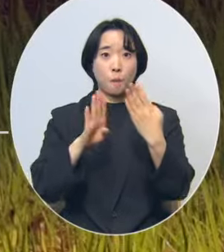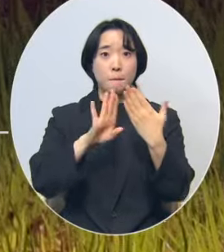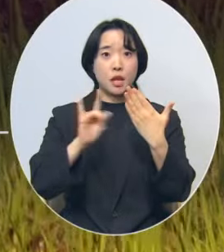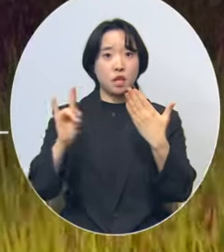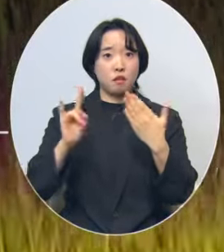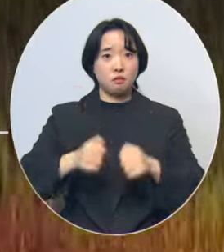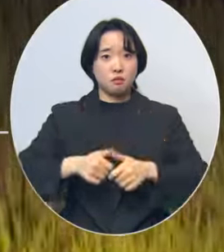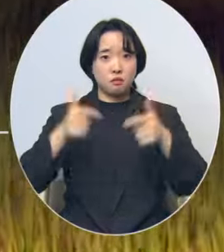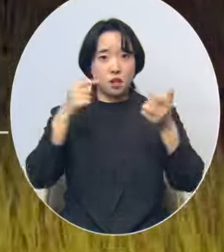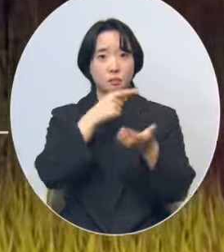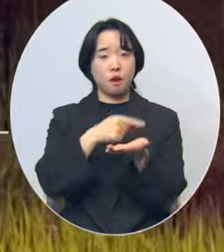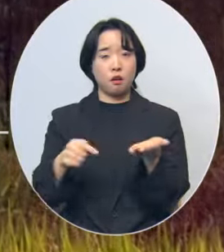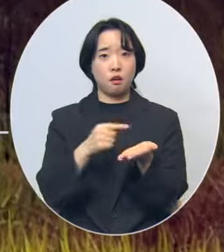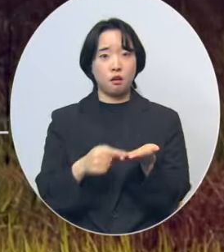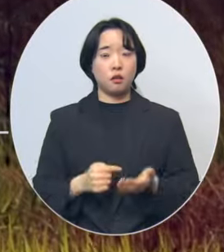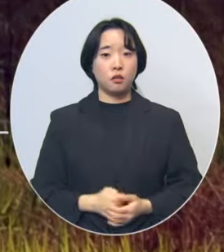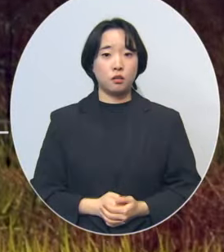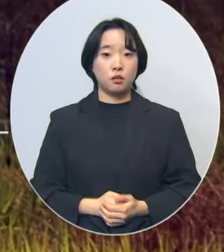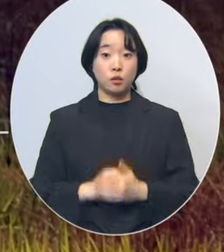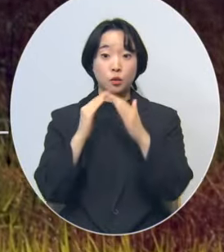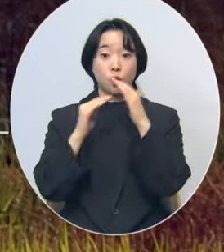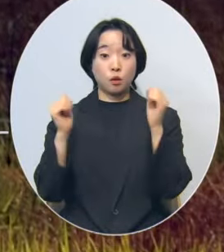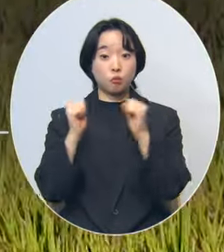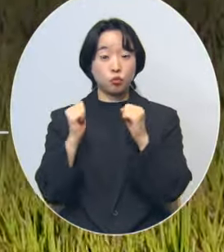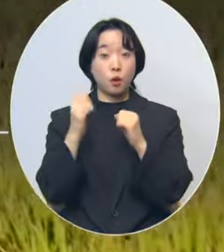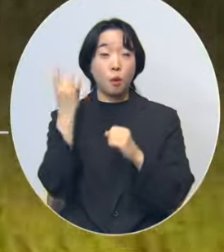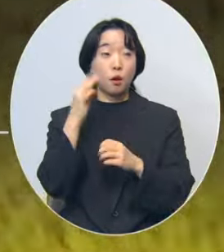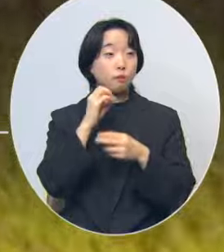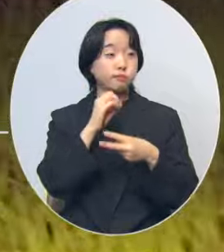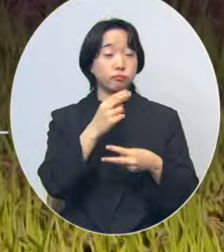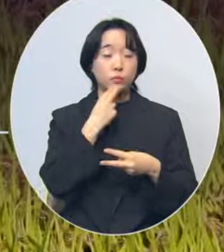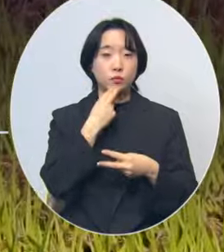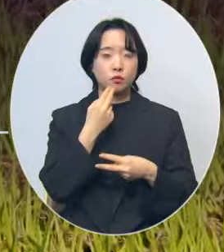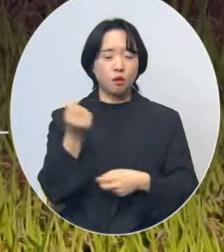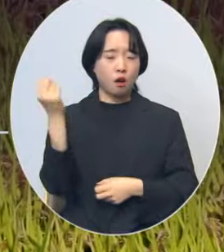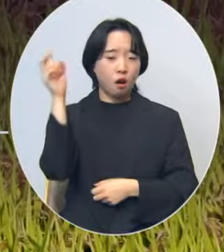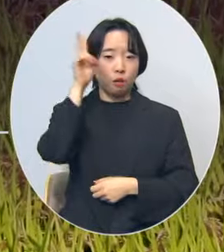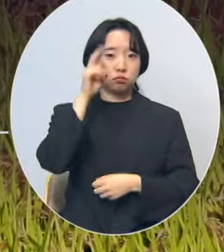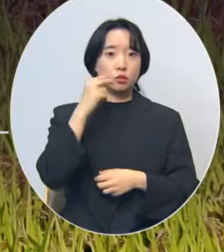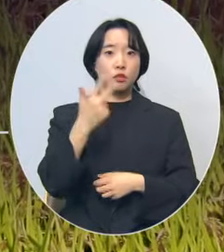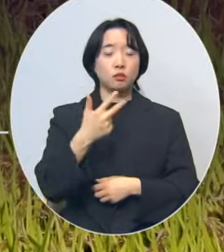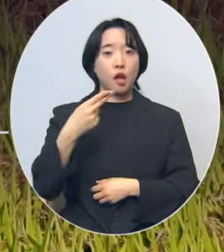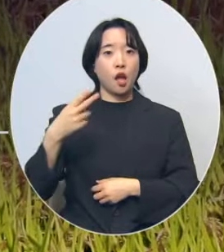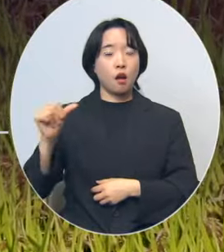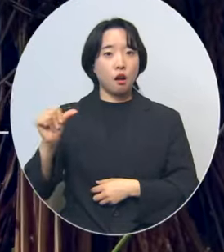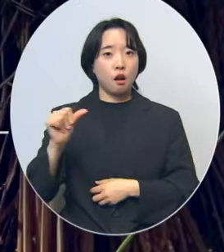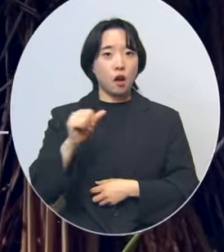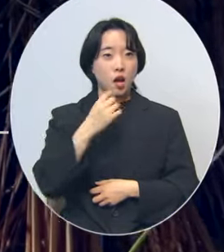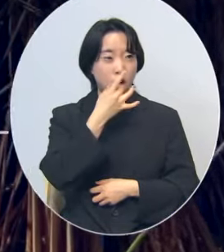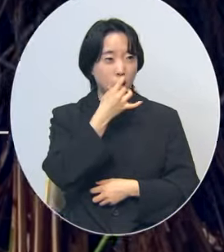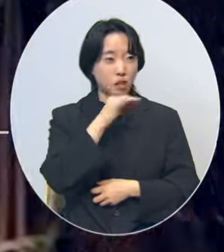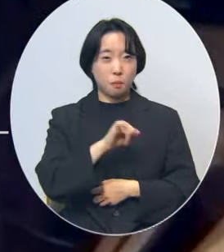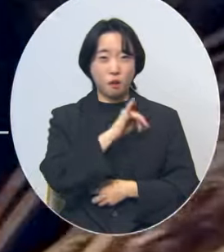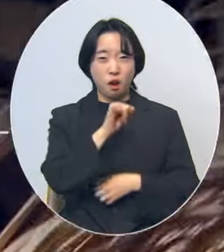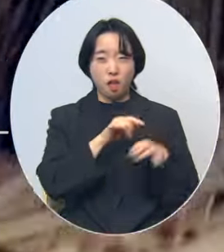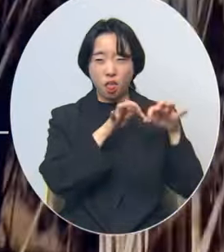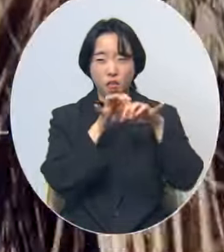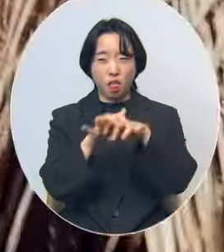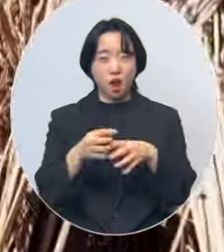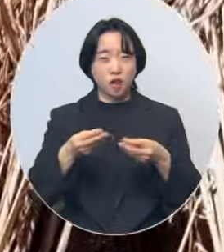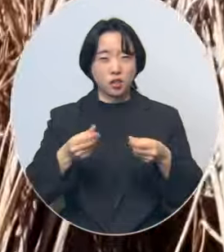늘었습니다 전라북도는 약 7,000 르에서 벼멸구 피해가 발생했는데 2015년 이후 첫 대규모